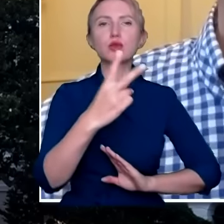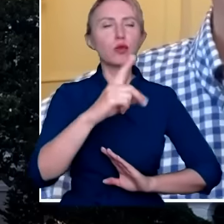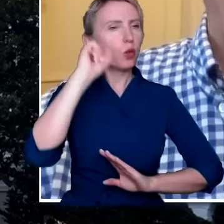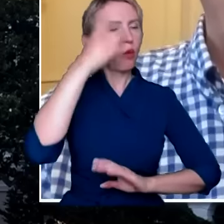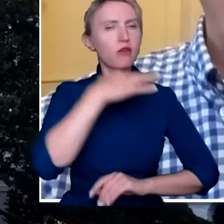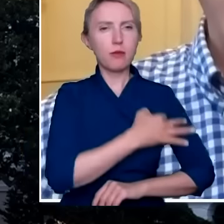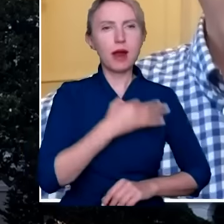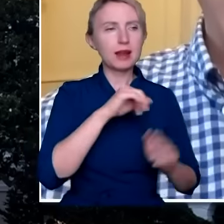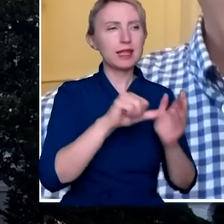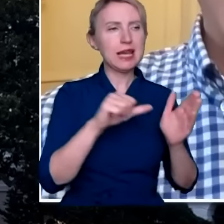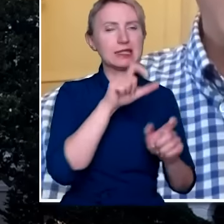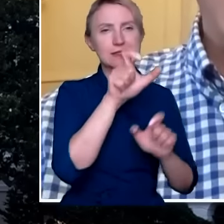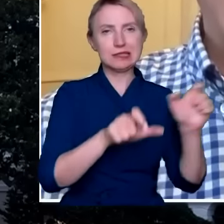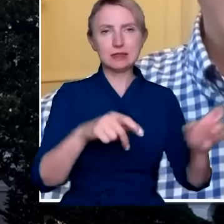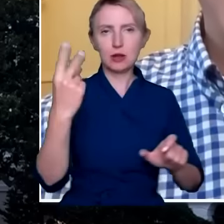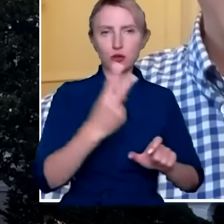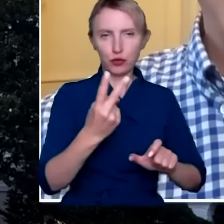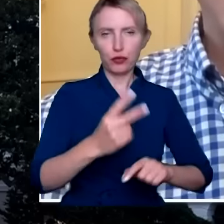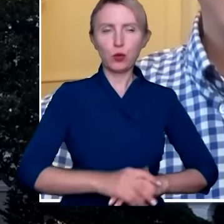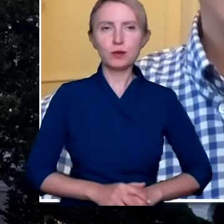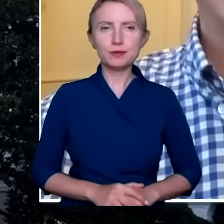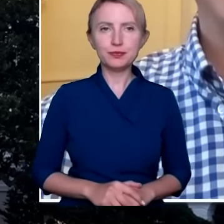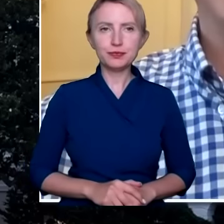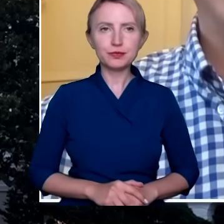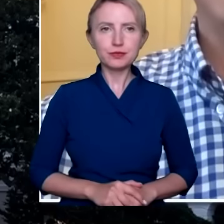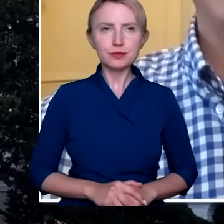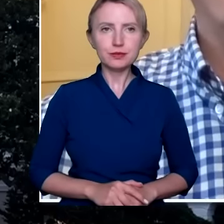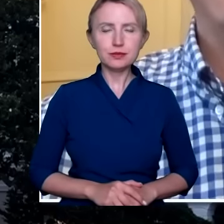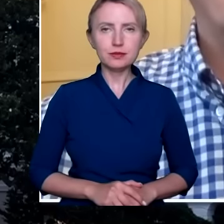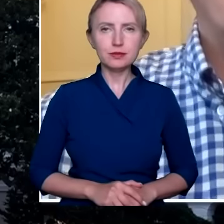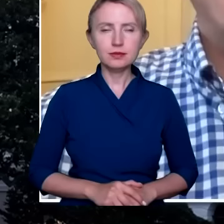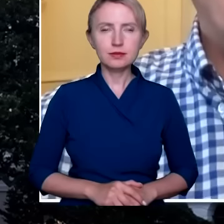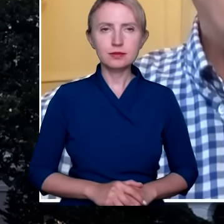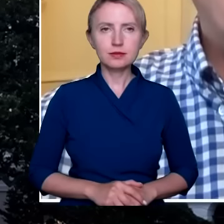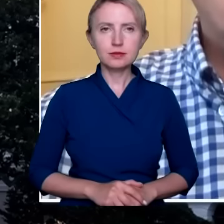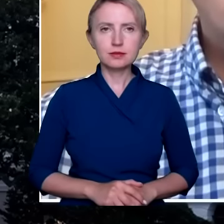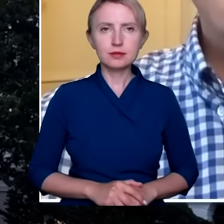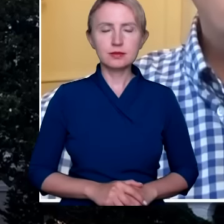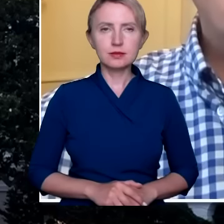kandydatów dwóch największych partii na stanowisko prezydenta.